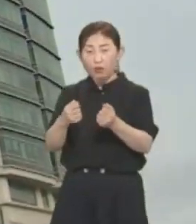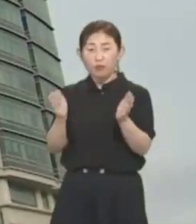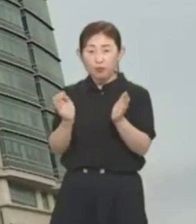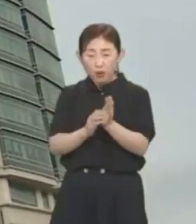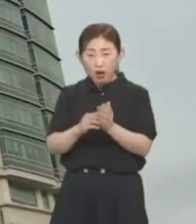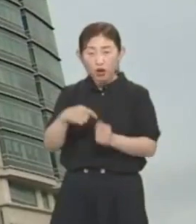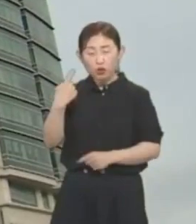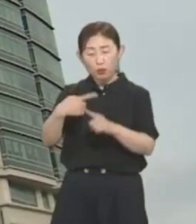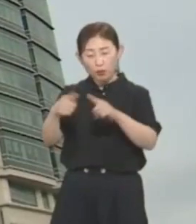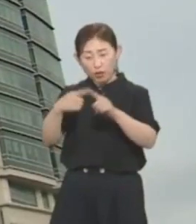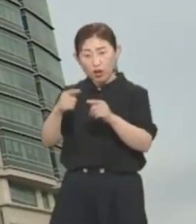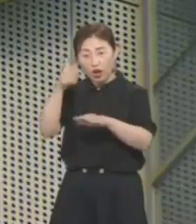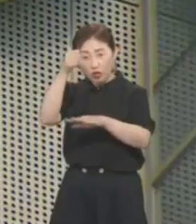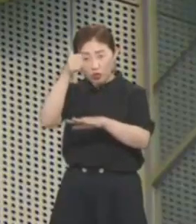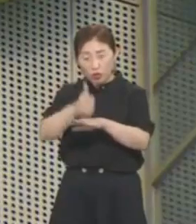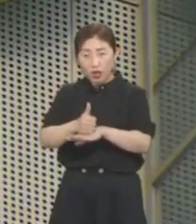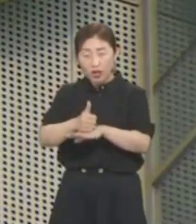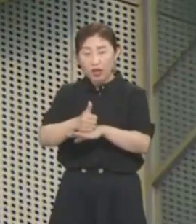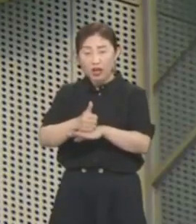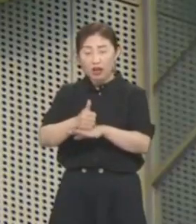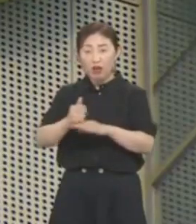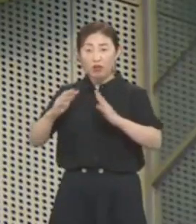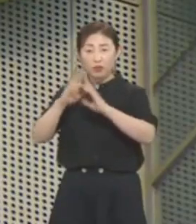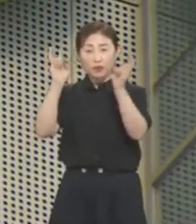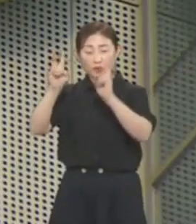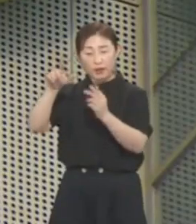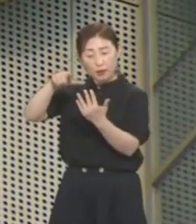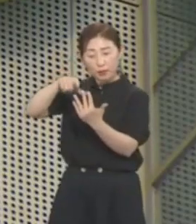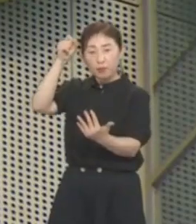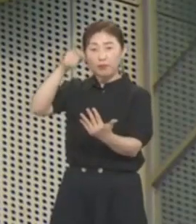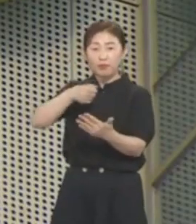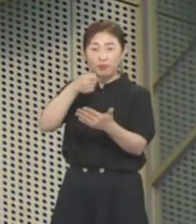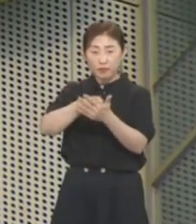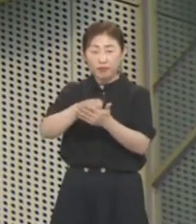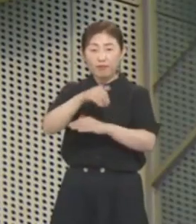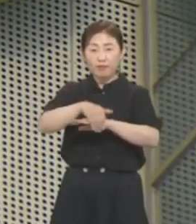접수 평가 등을 거쳐 최종 사업자를 선정할 방침입니다